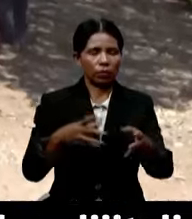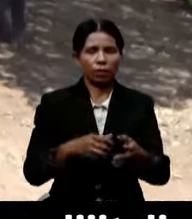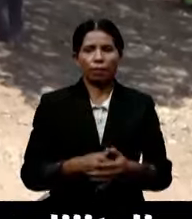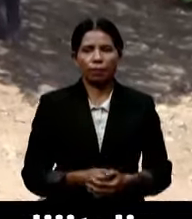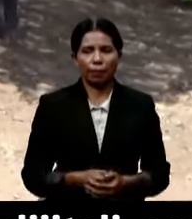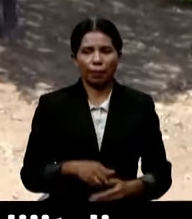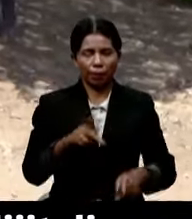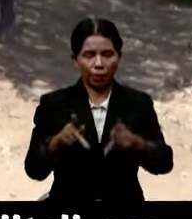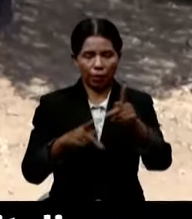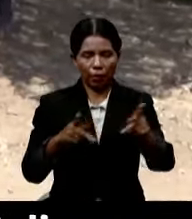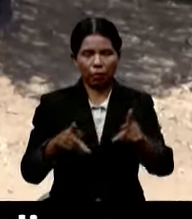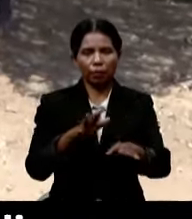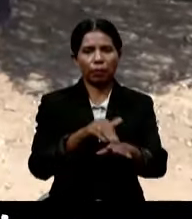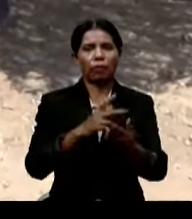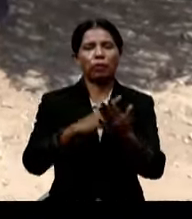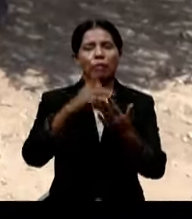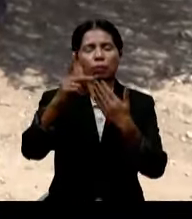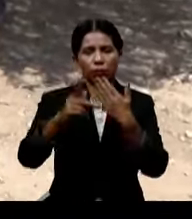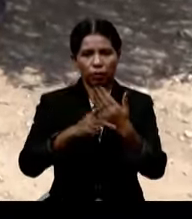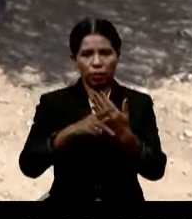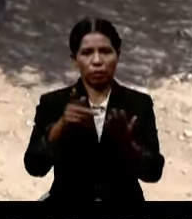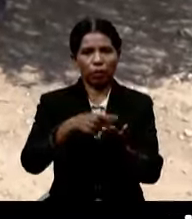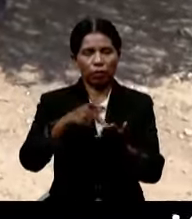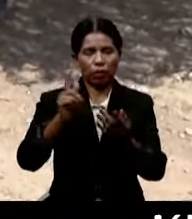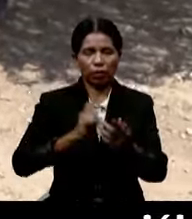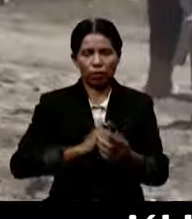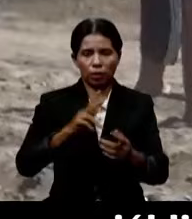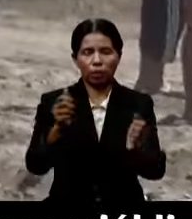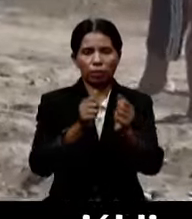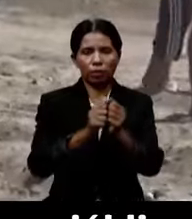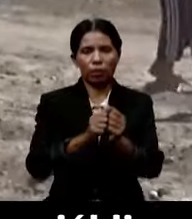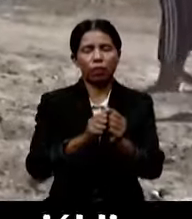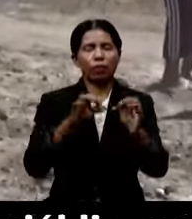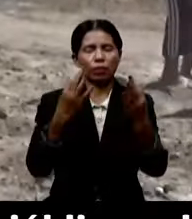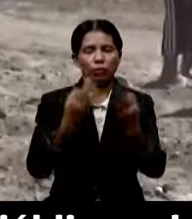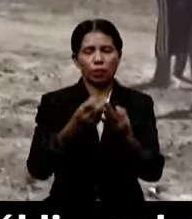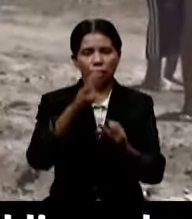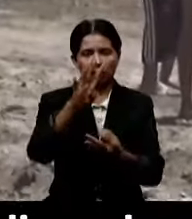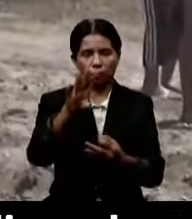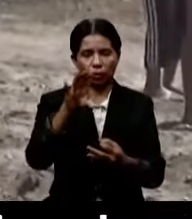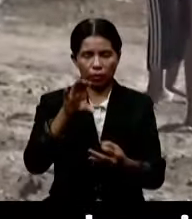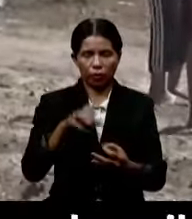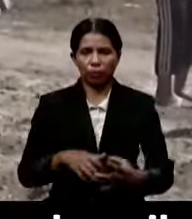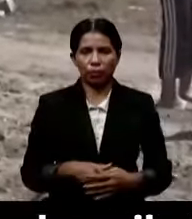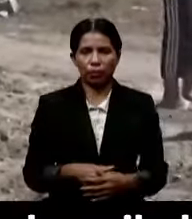Total komunidade nebe makafetado si programa despejo administrativa iha Tassi Tolo hamutu kumakain atus hatresin. Abraham Emeral, ZMN.